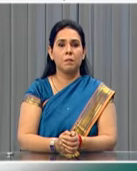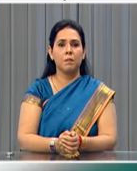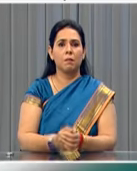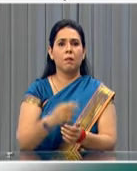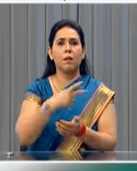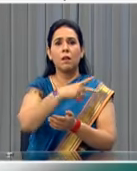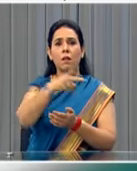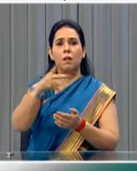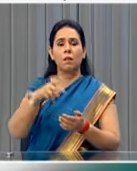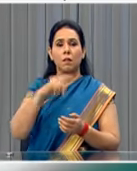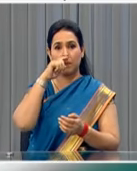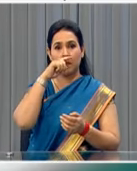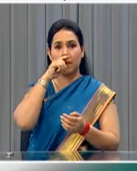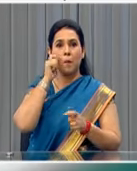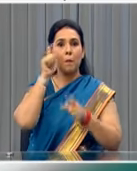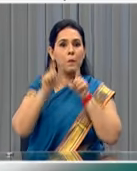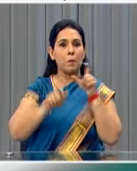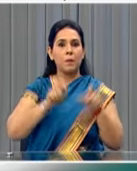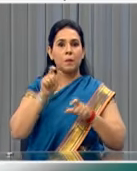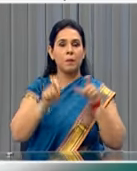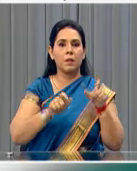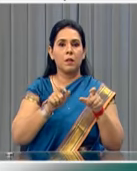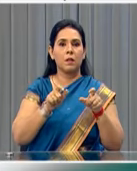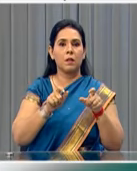अनेक गणमान्य नागरिकों ने,